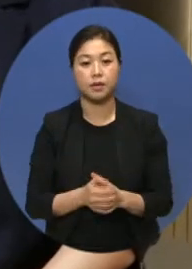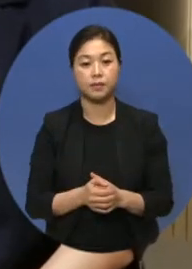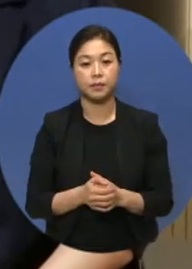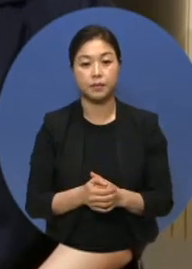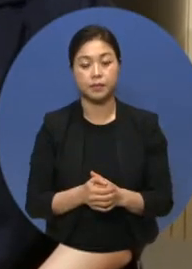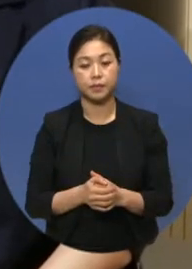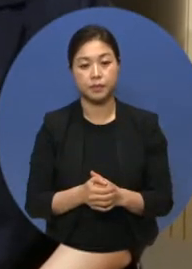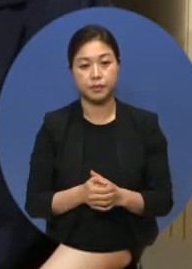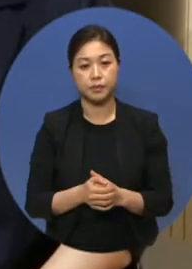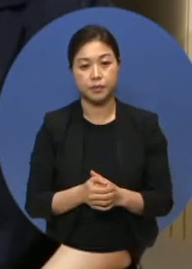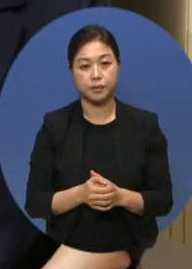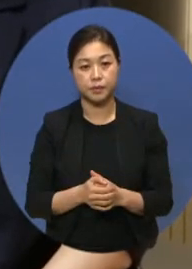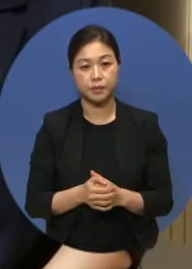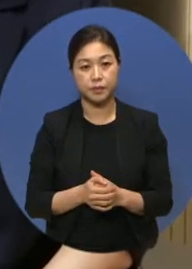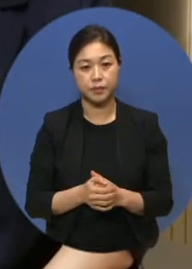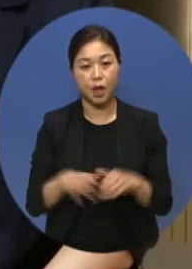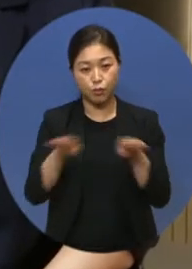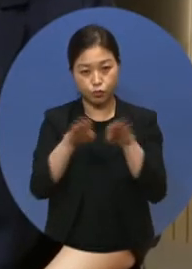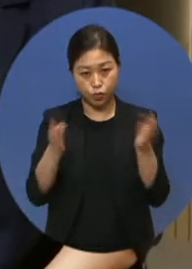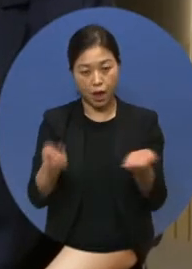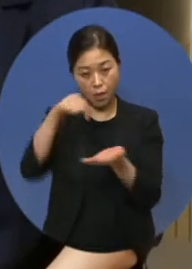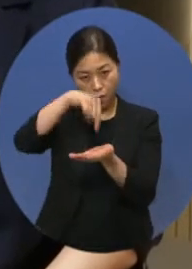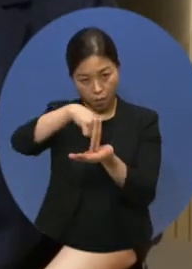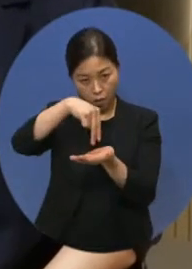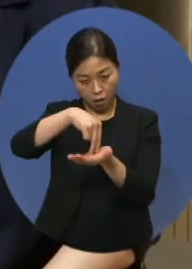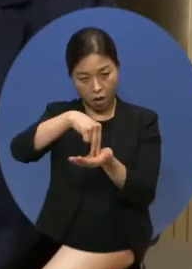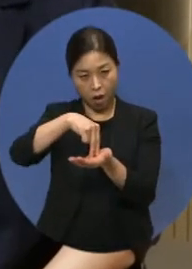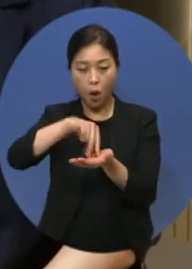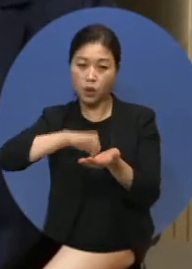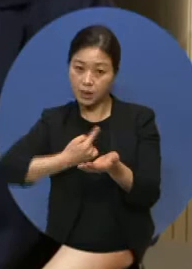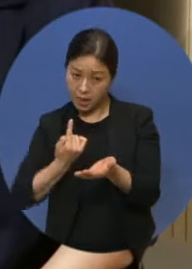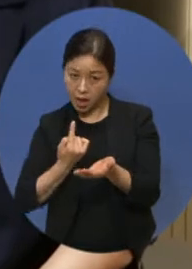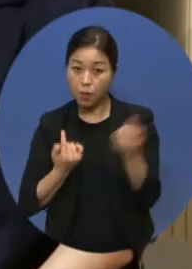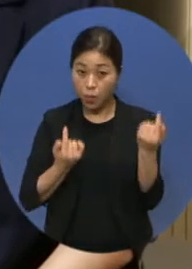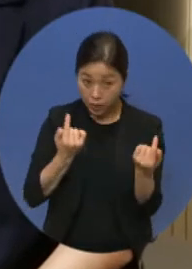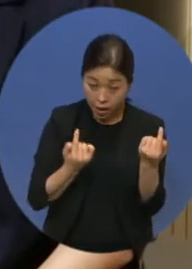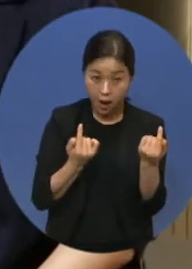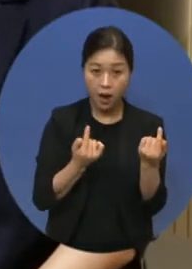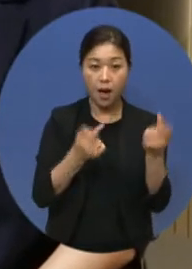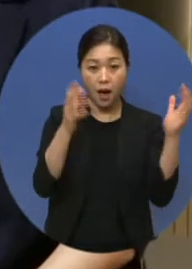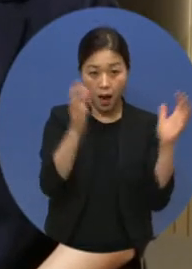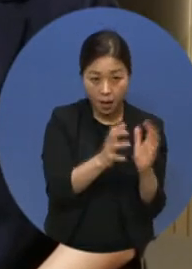이들이 스스로 한 명씩 쓰는 것보다 함께 앙상블로